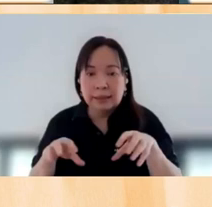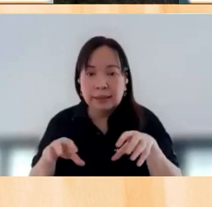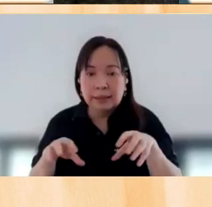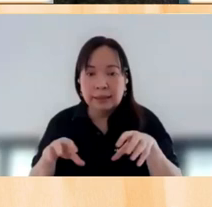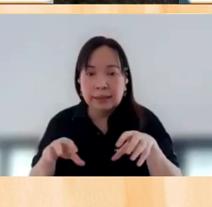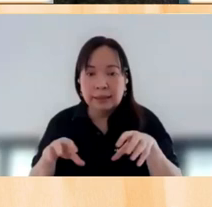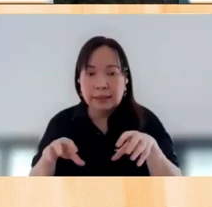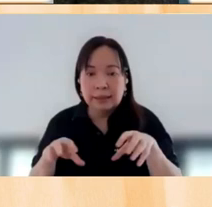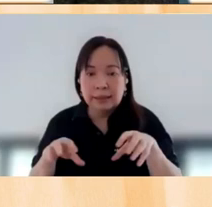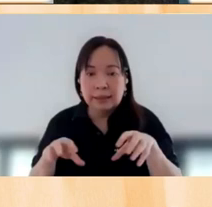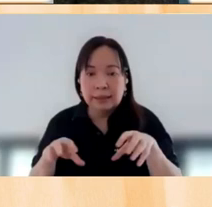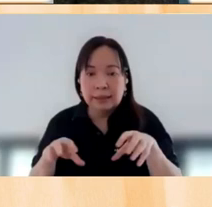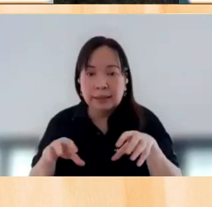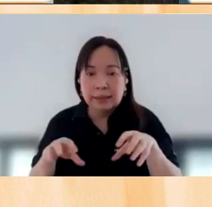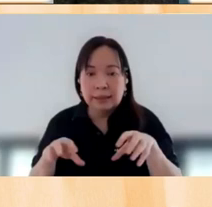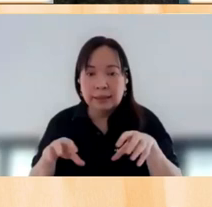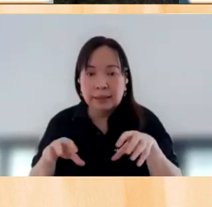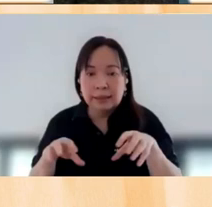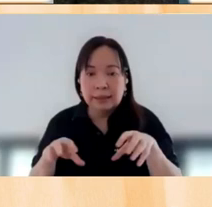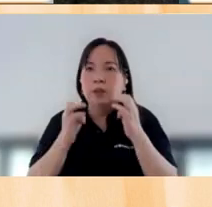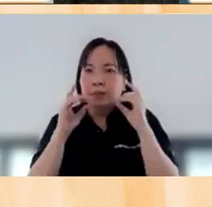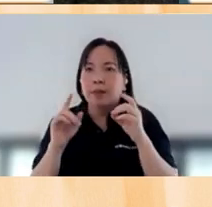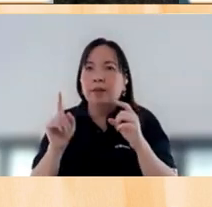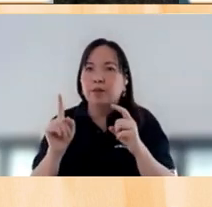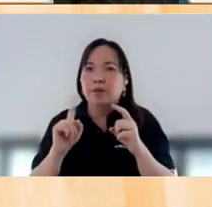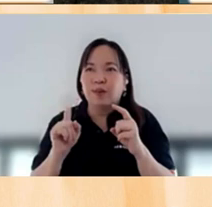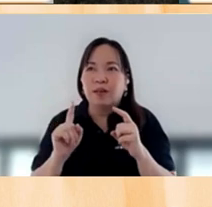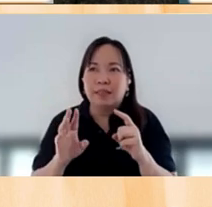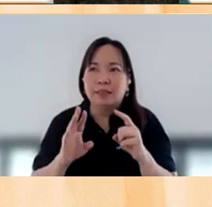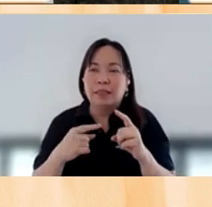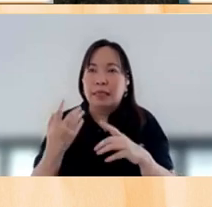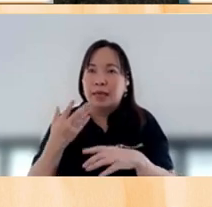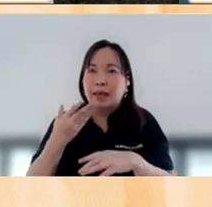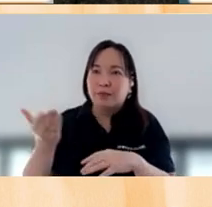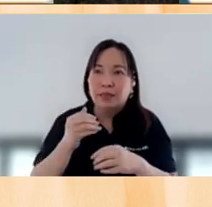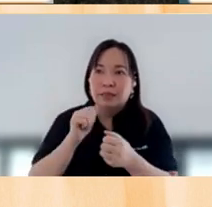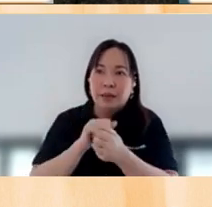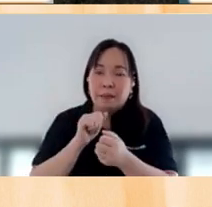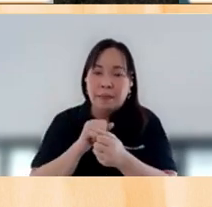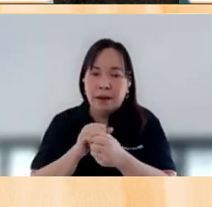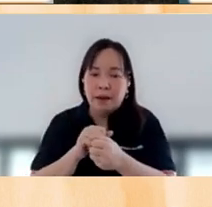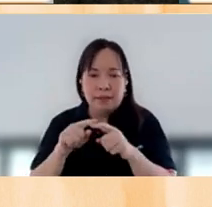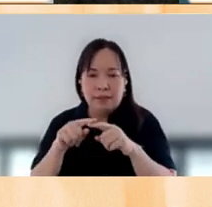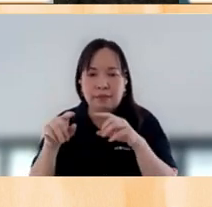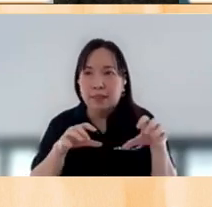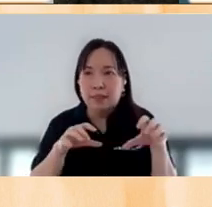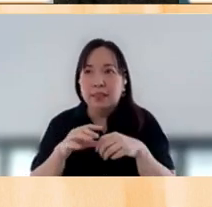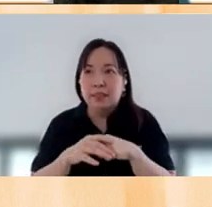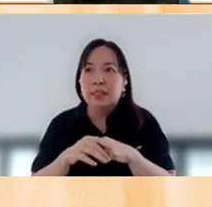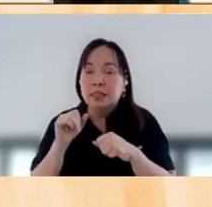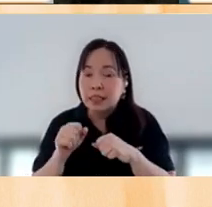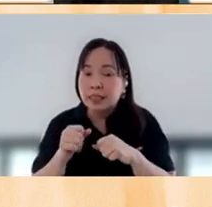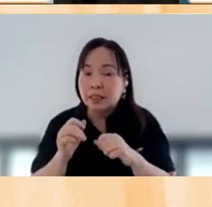upang maimbitahan kayo na makasama namin sa mga gawain ito. Maaari niyong i-contact ang aming opisina, BLSS School